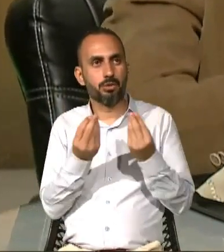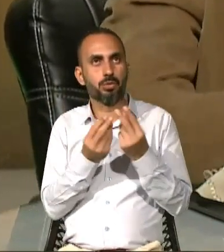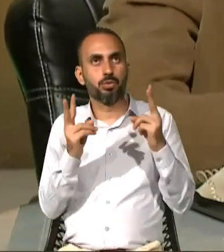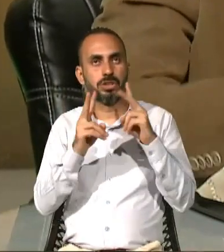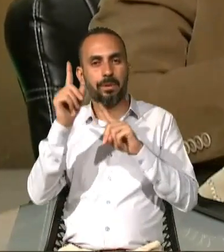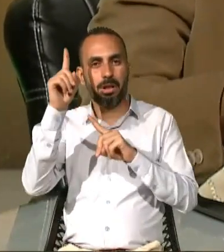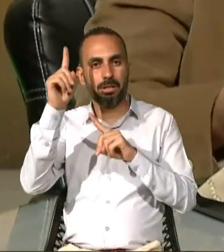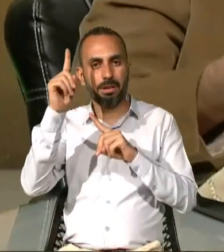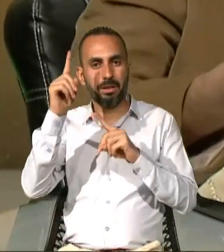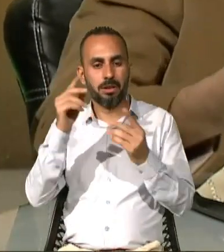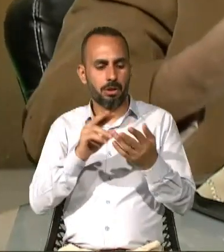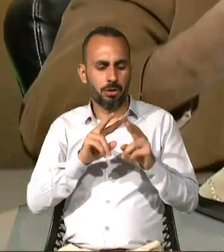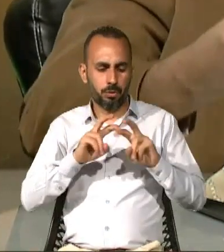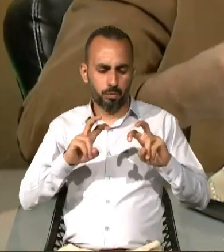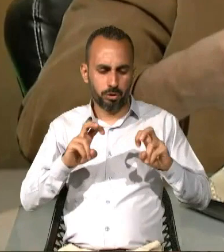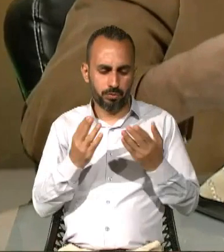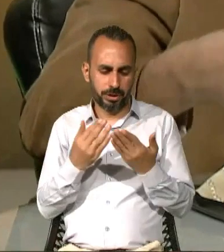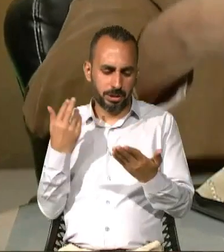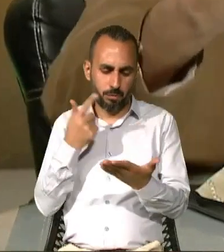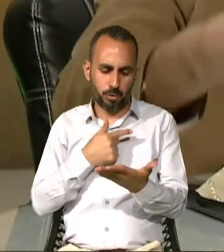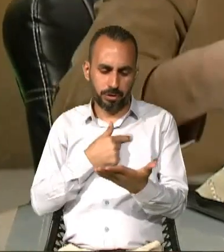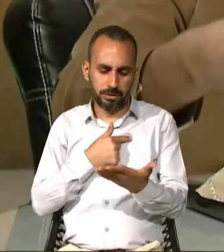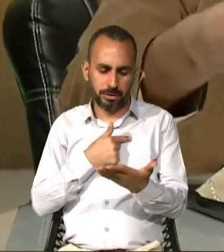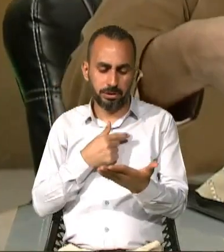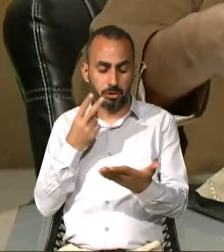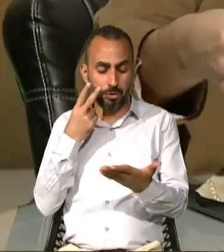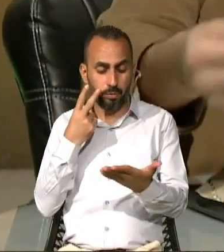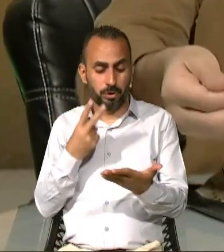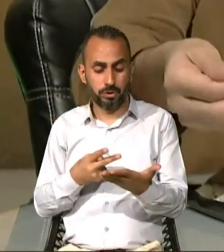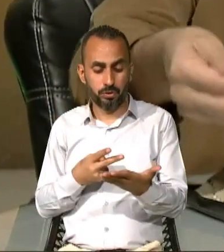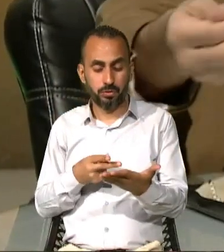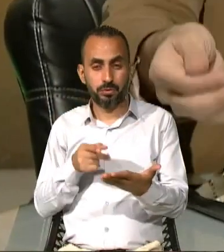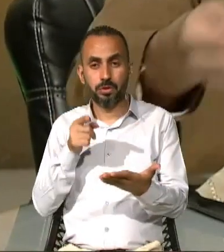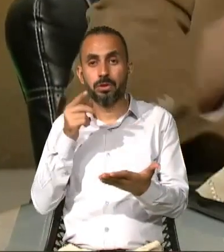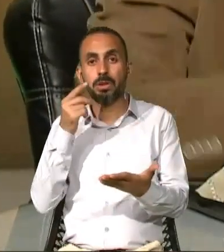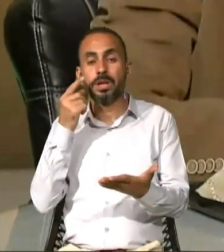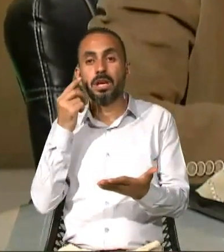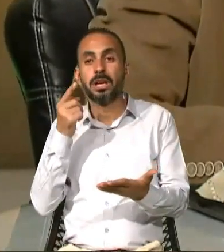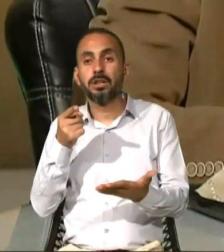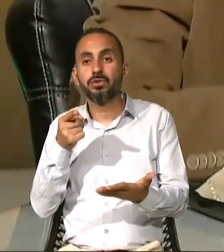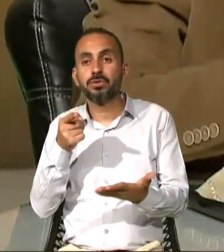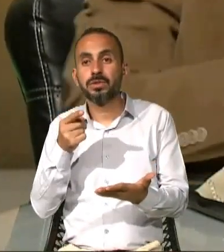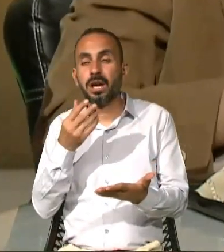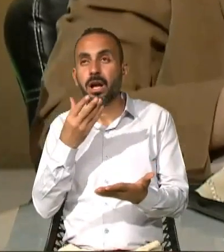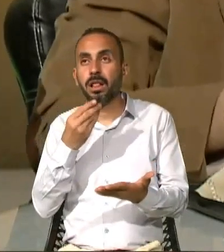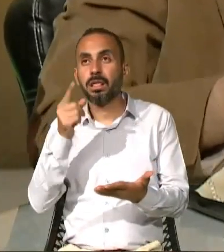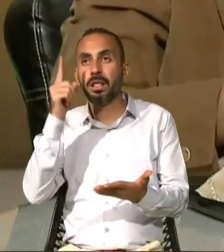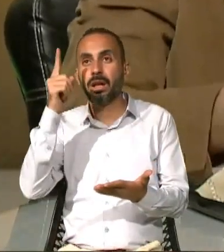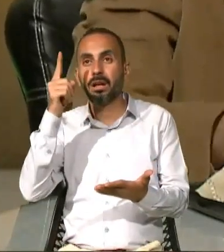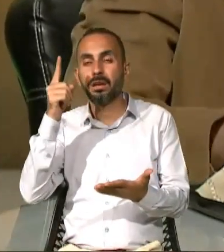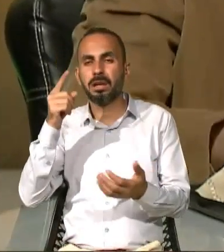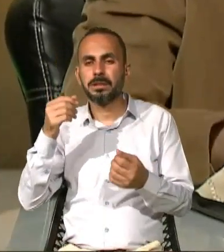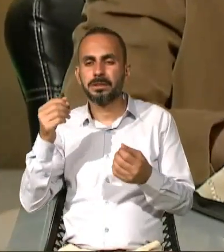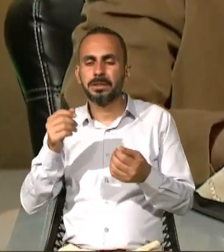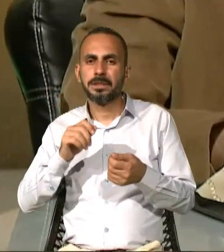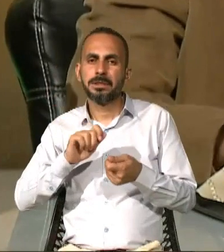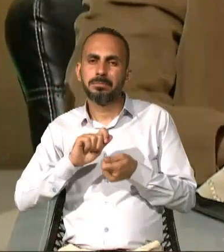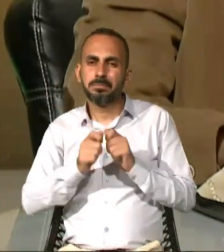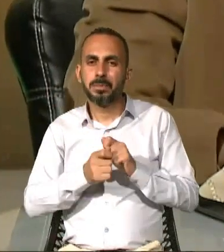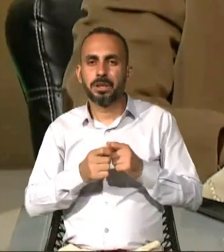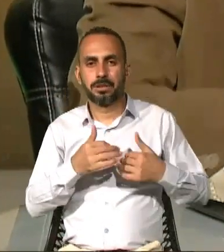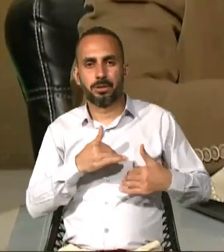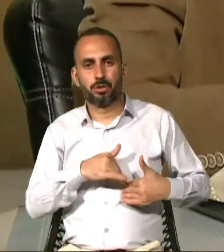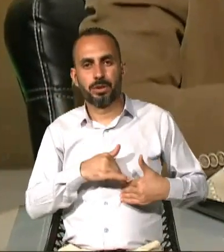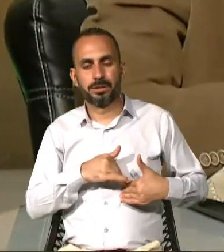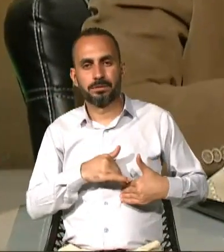عشان اخد صبر ويبقى عندي يقين ان في حاجه رائعه لسه الرب بيعملها وبيتممها. عدم الصبر واني ابقى مستعجل